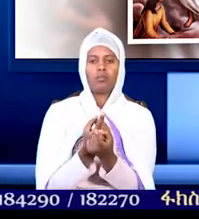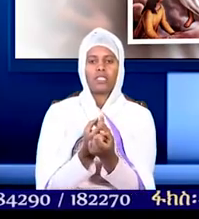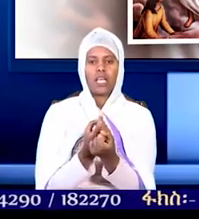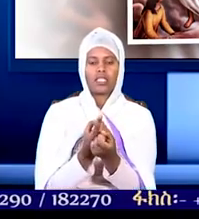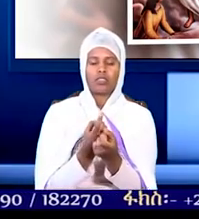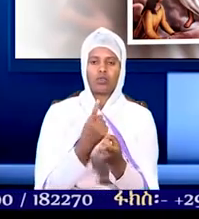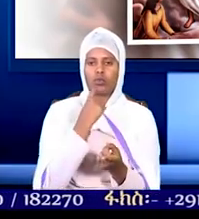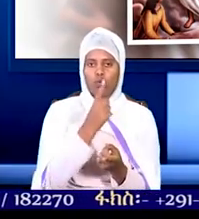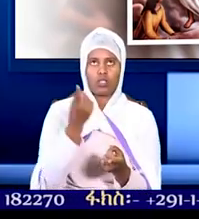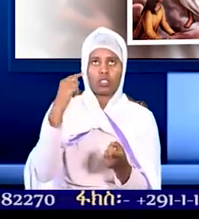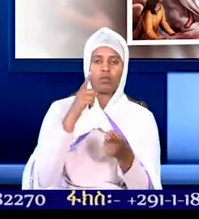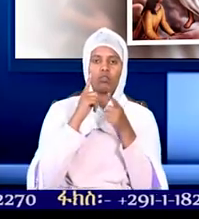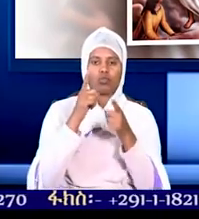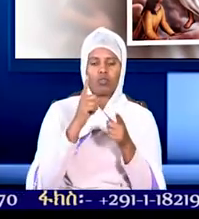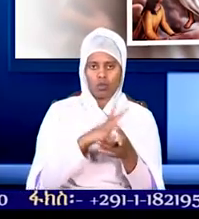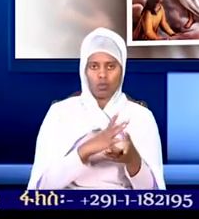መስሓት እዩ ድማ በቲ ሓደ ቓል ድማ